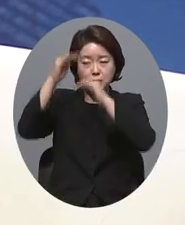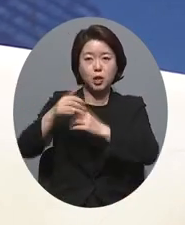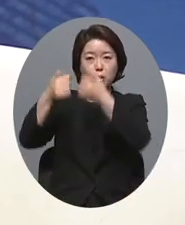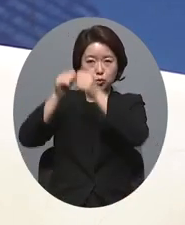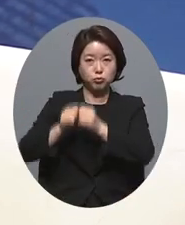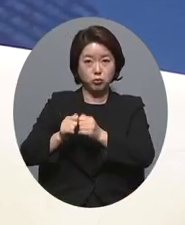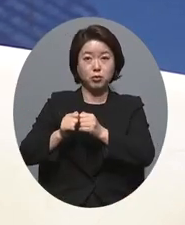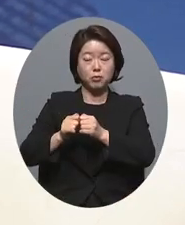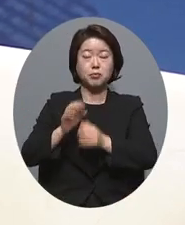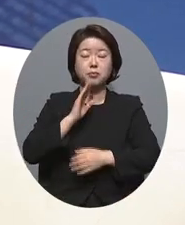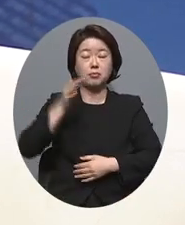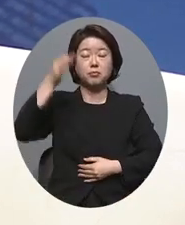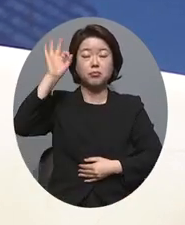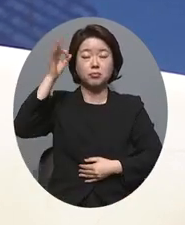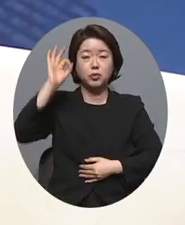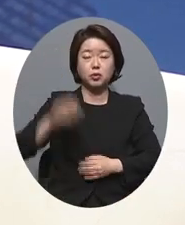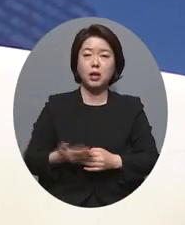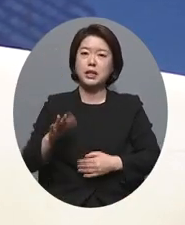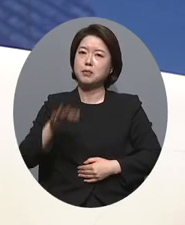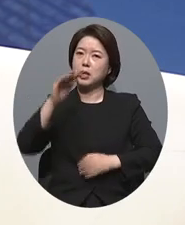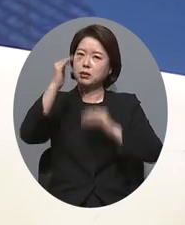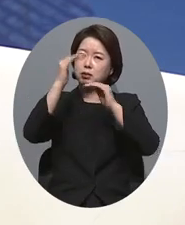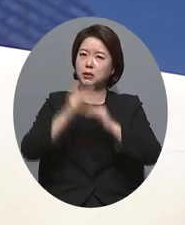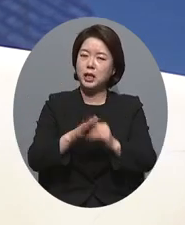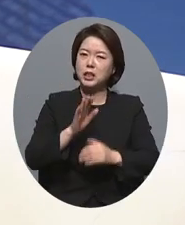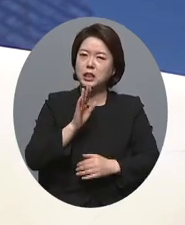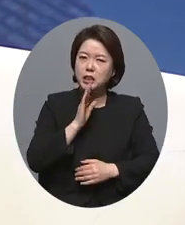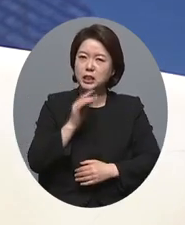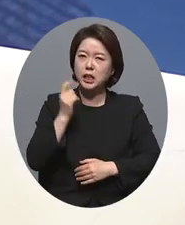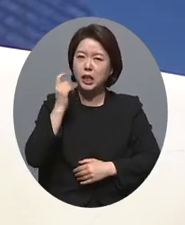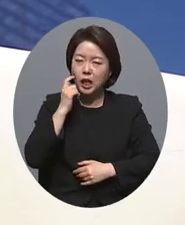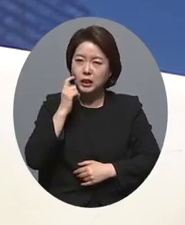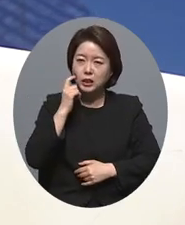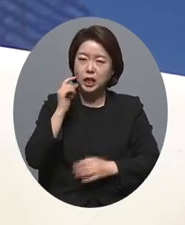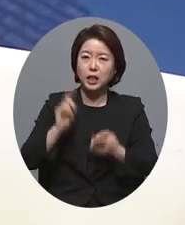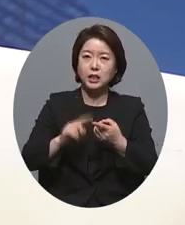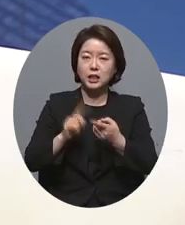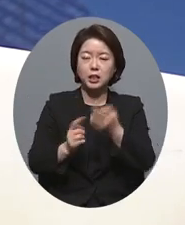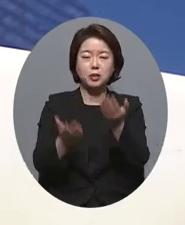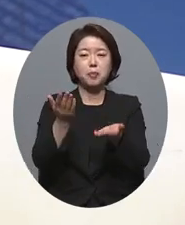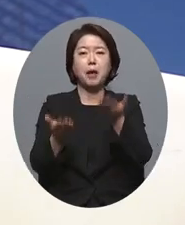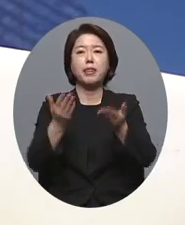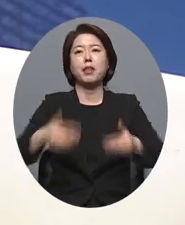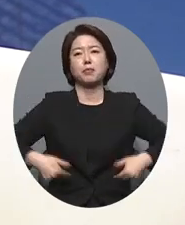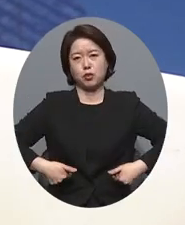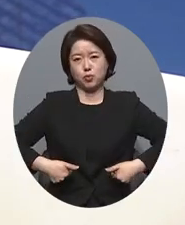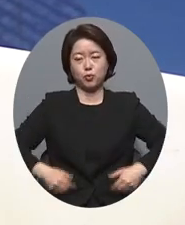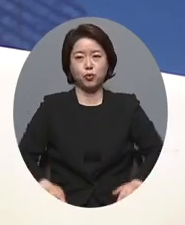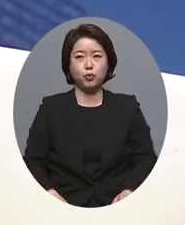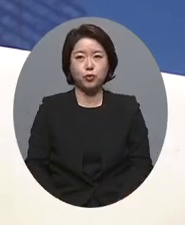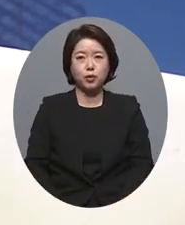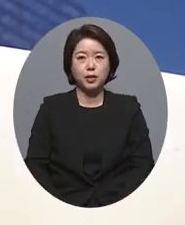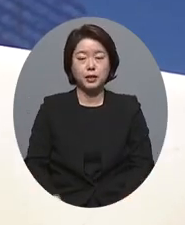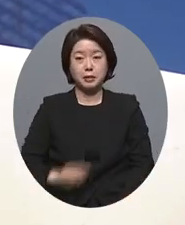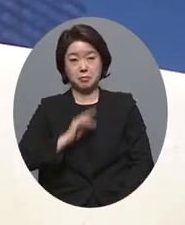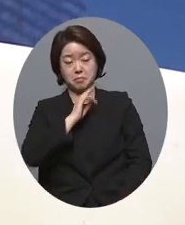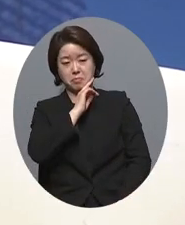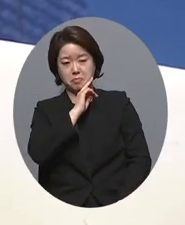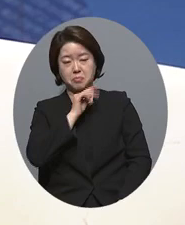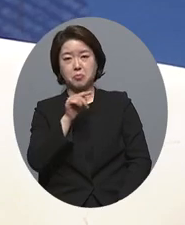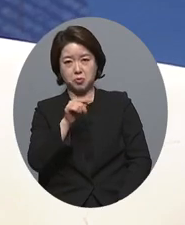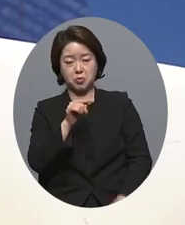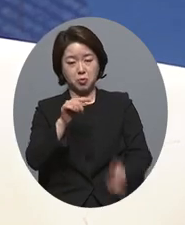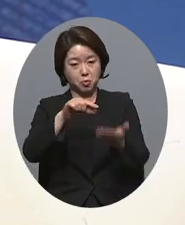저도 인정합니다만 과연 그 내용의 진위 여부에 대해서는 조금 판단이 필요해 보이는 그런 상태입니다. 일단 의심이 되는 부분부터